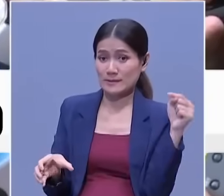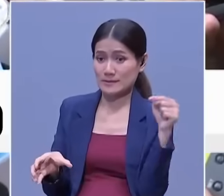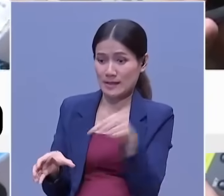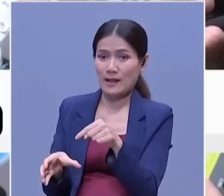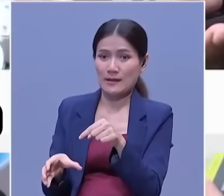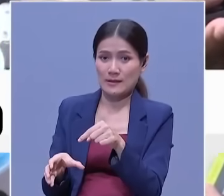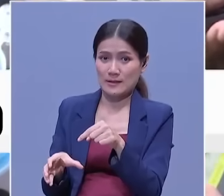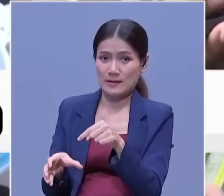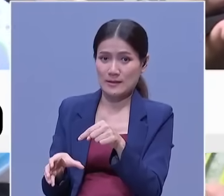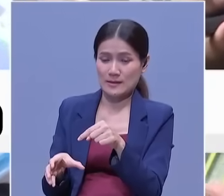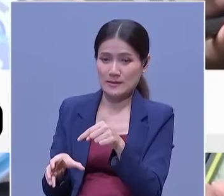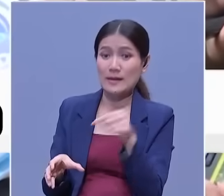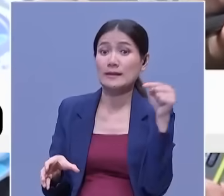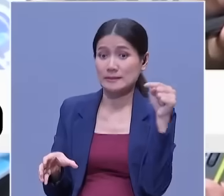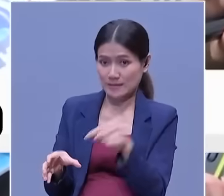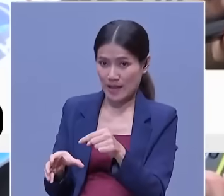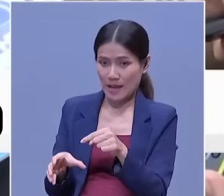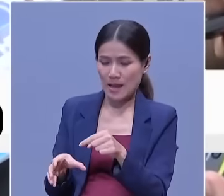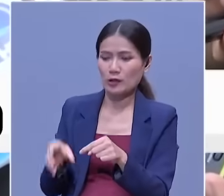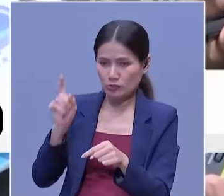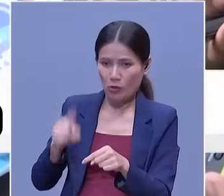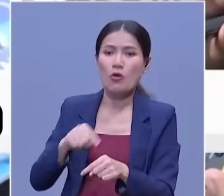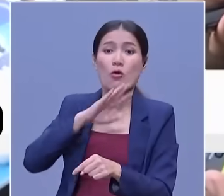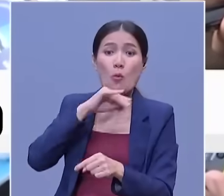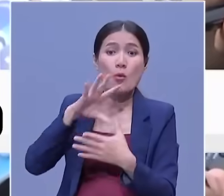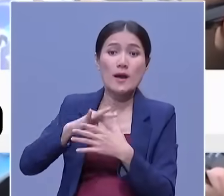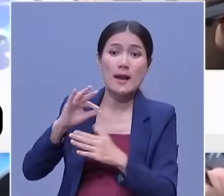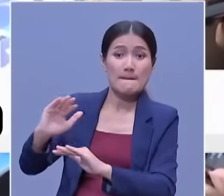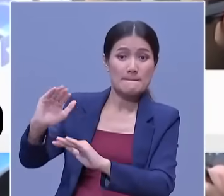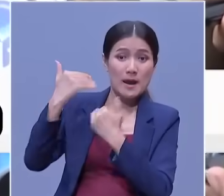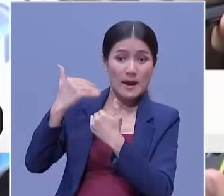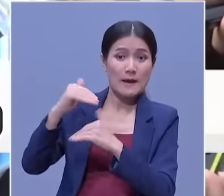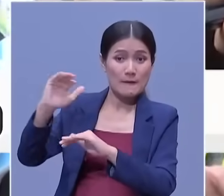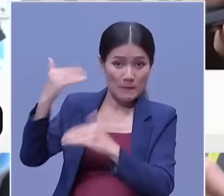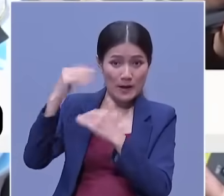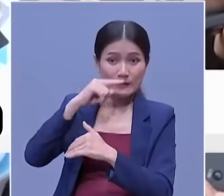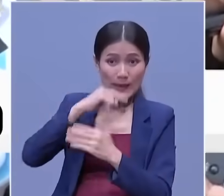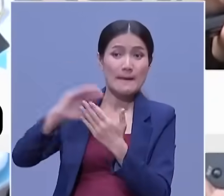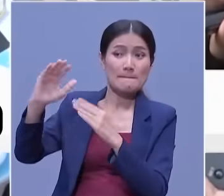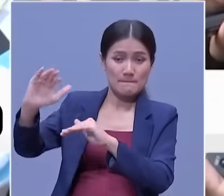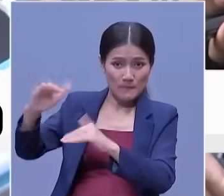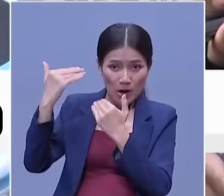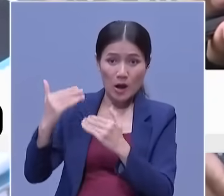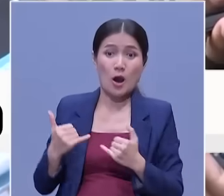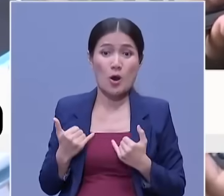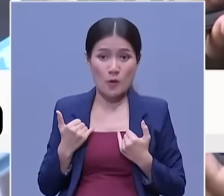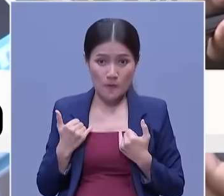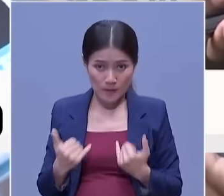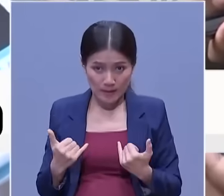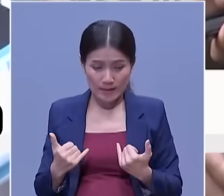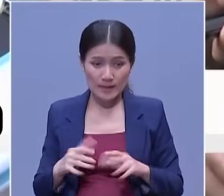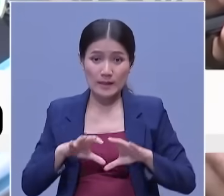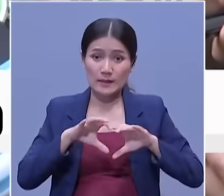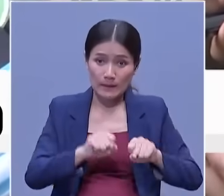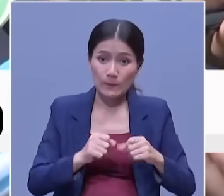ครับให้มีการนำหมูเข้ามาในประเทศการบริการในวันนี้นะครับก็เป็นการดำเนินการต่อเป้าหมายที่